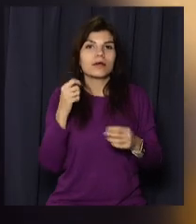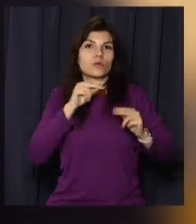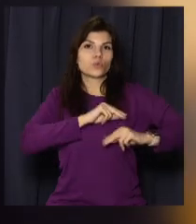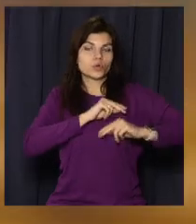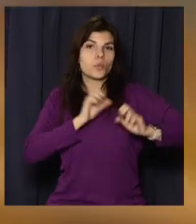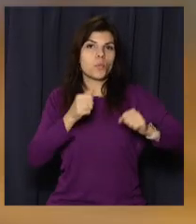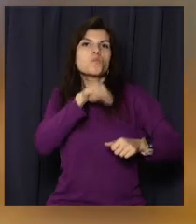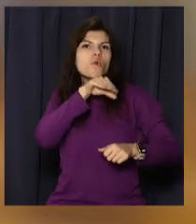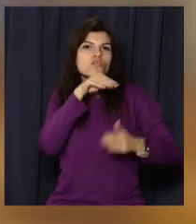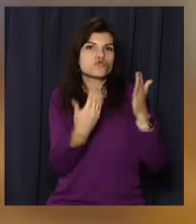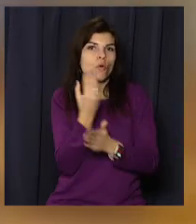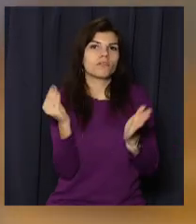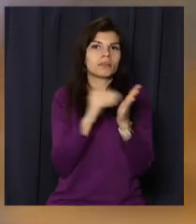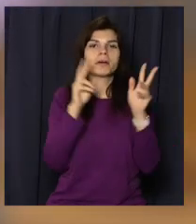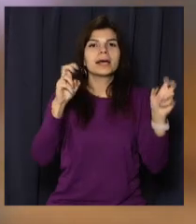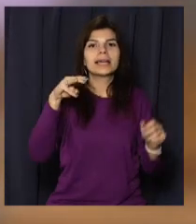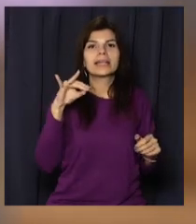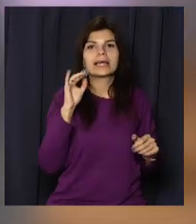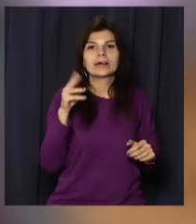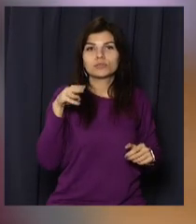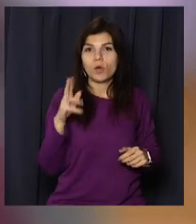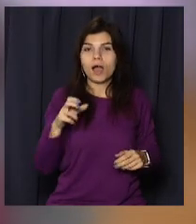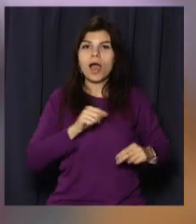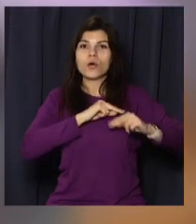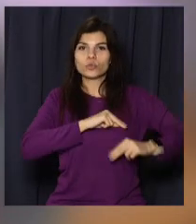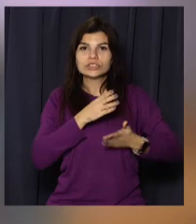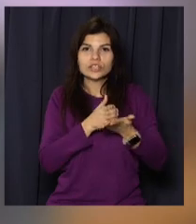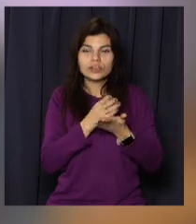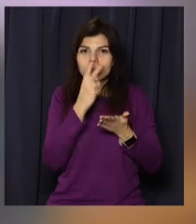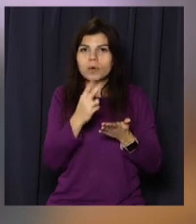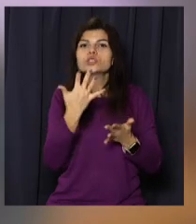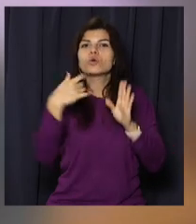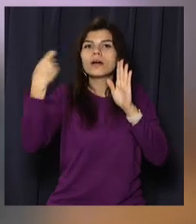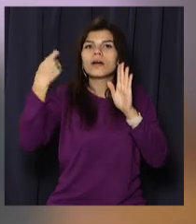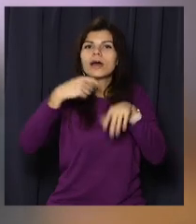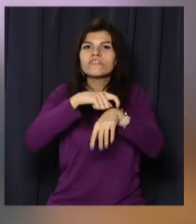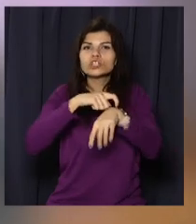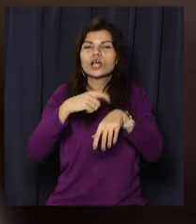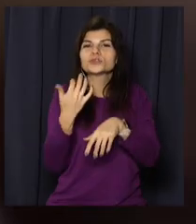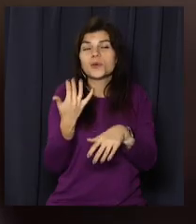з'явиться ще одна професія – тіктокер, а трудовий стаж вимірюватиметься годинами знятих